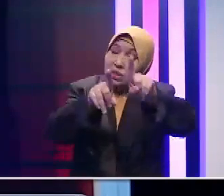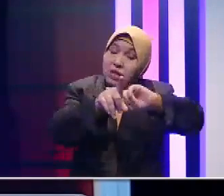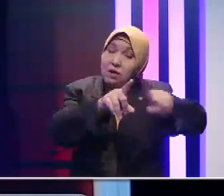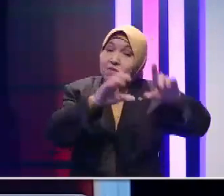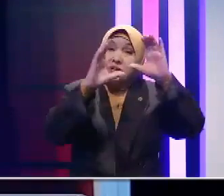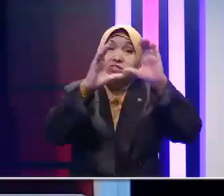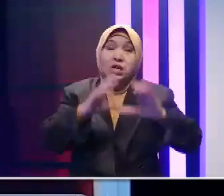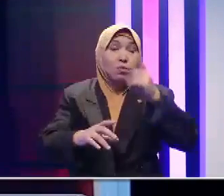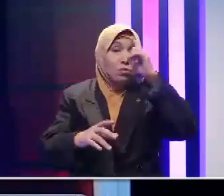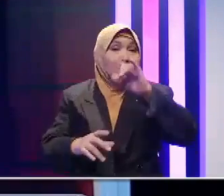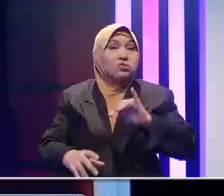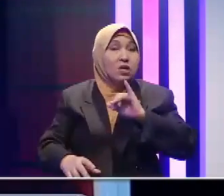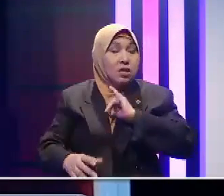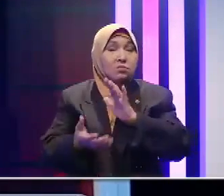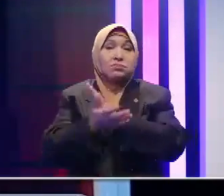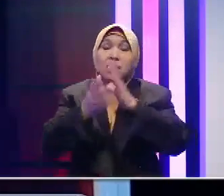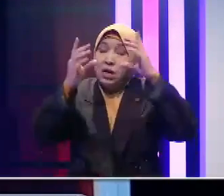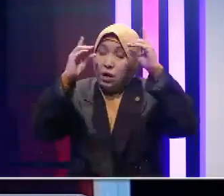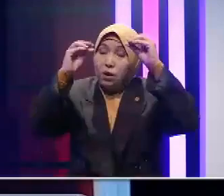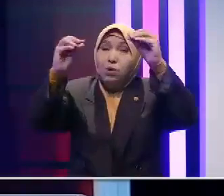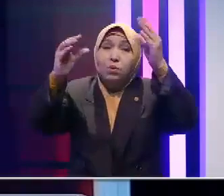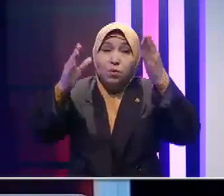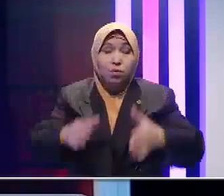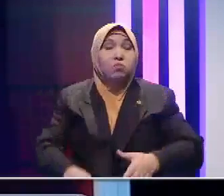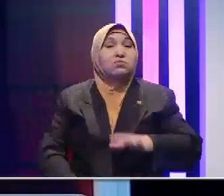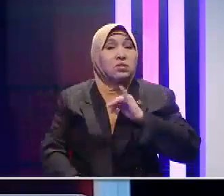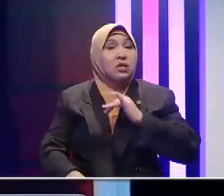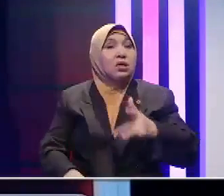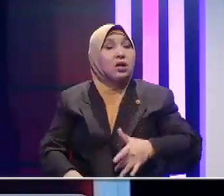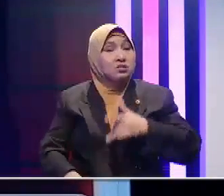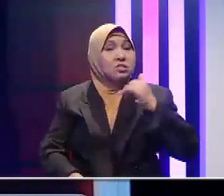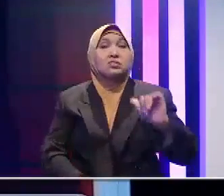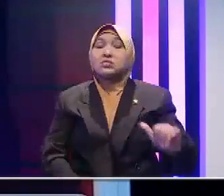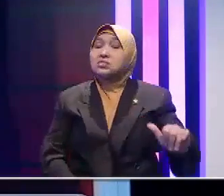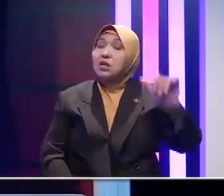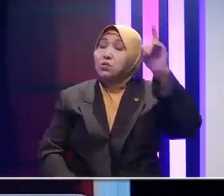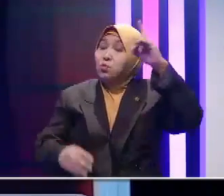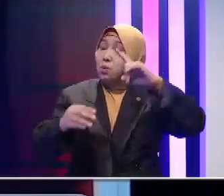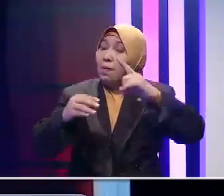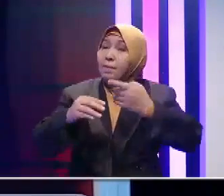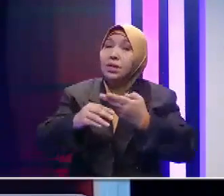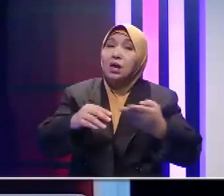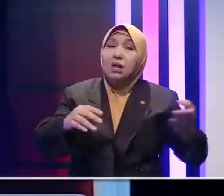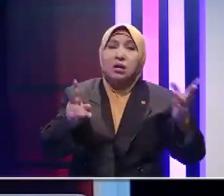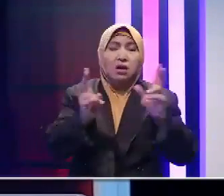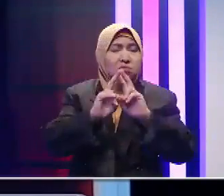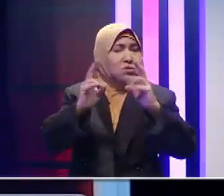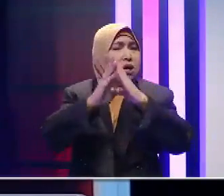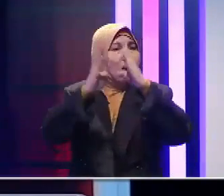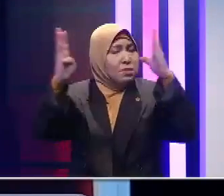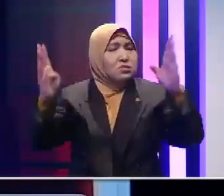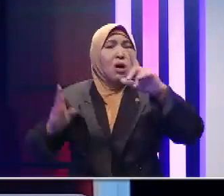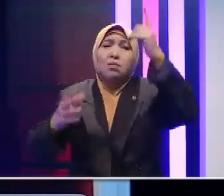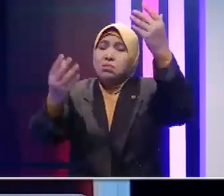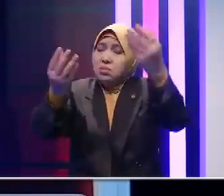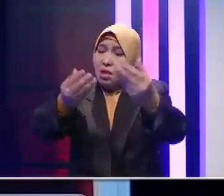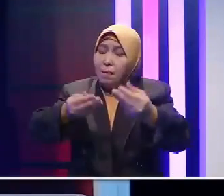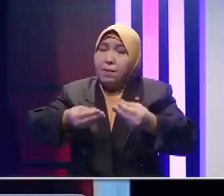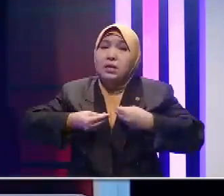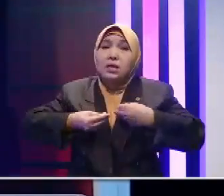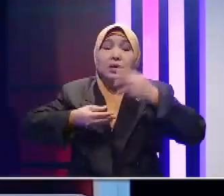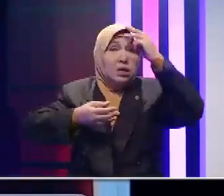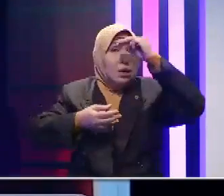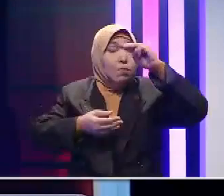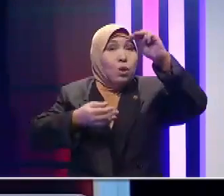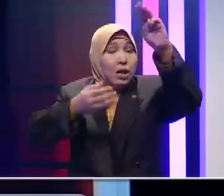lah. Bagi saya sebagai guru, saya rasa satu benda yang sangat-sangat besar lah Allah bagi kemuliaan